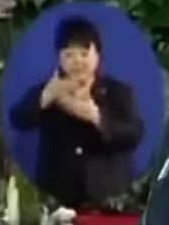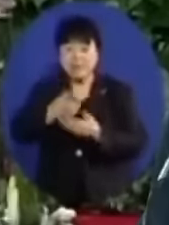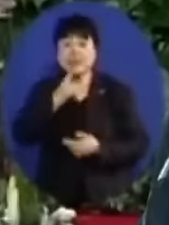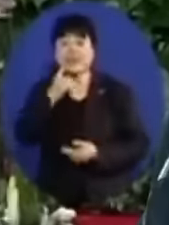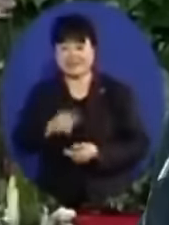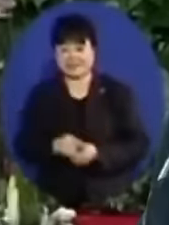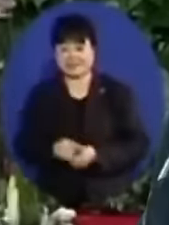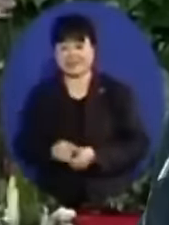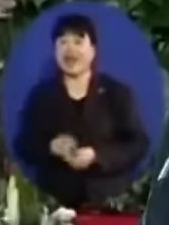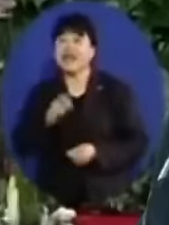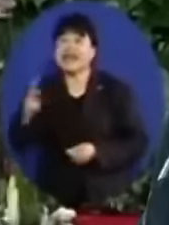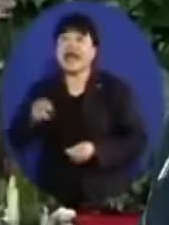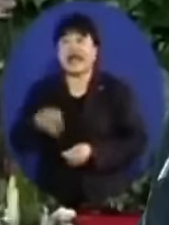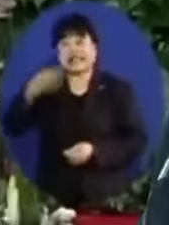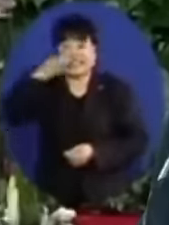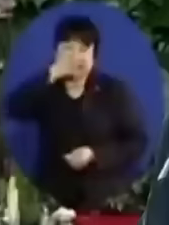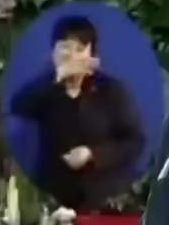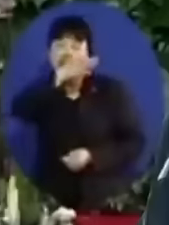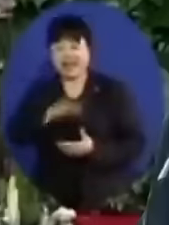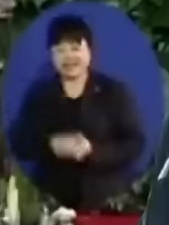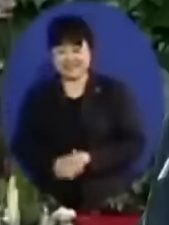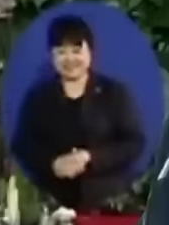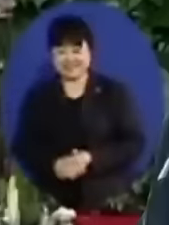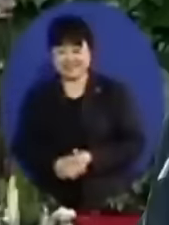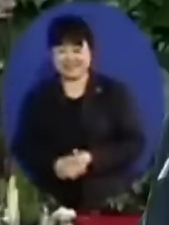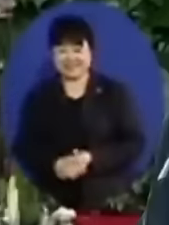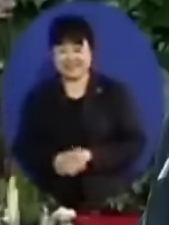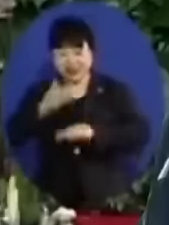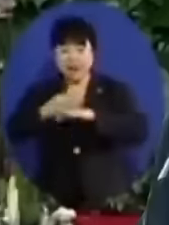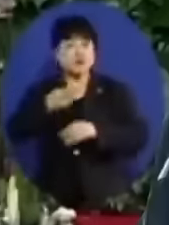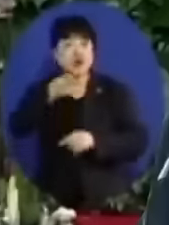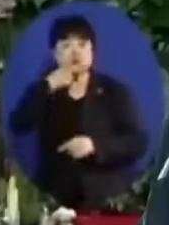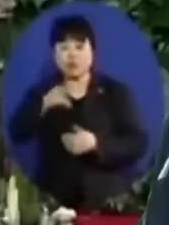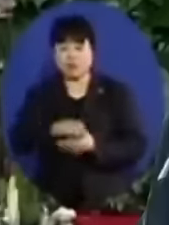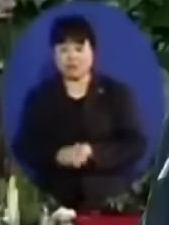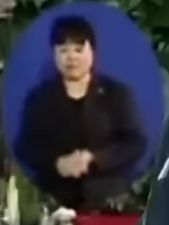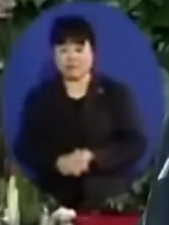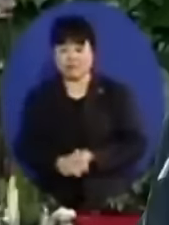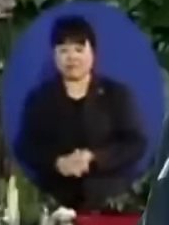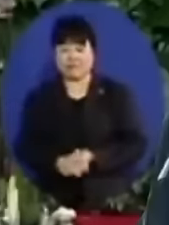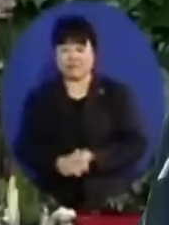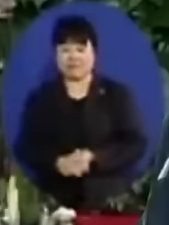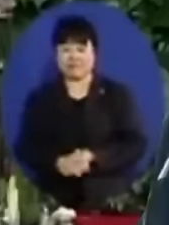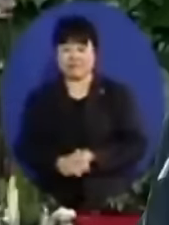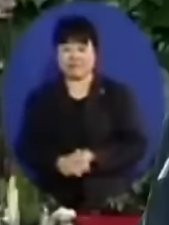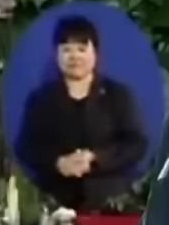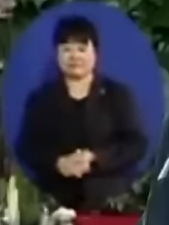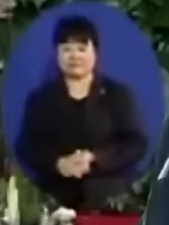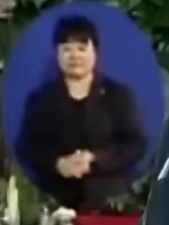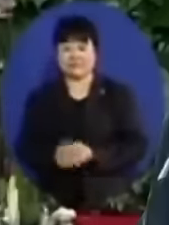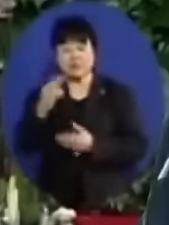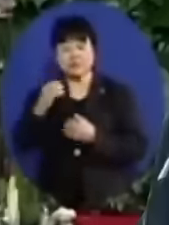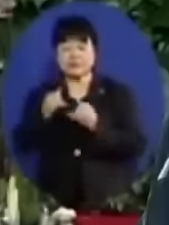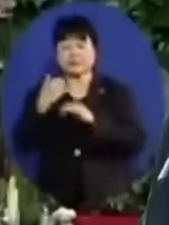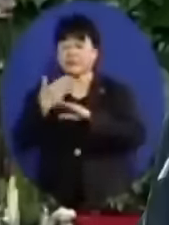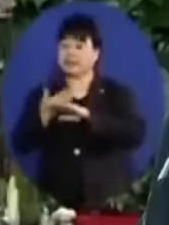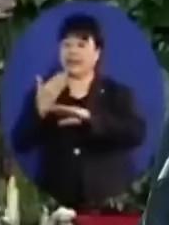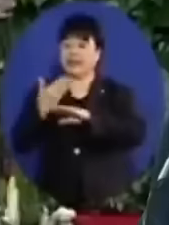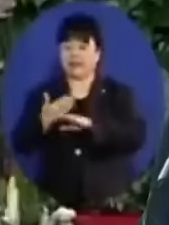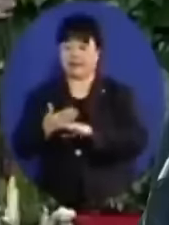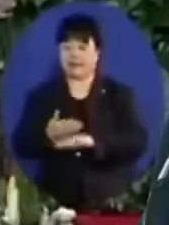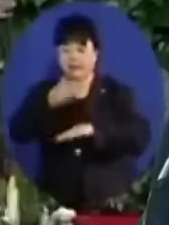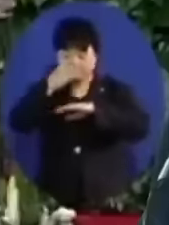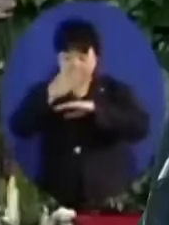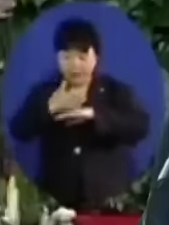얘기하는데 야 신난다, 감사는 온데간데 없습니다. 반면에 미국 사람들이 가장